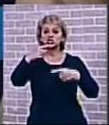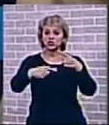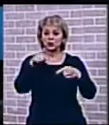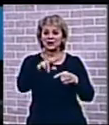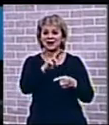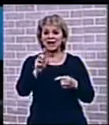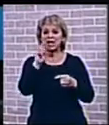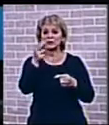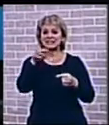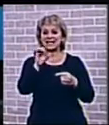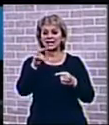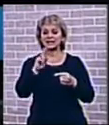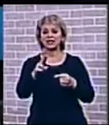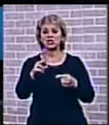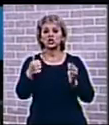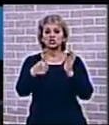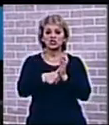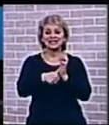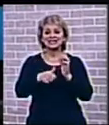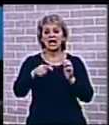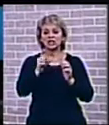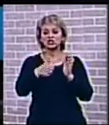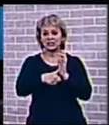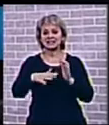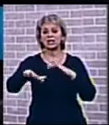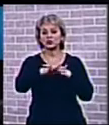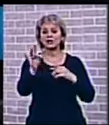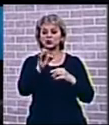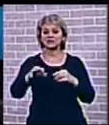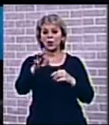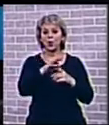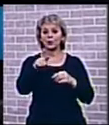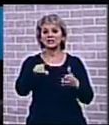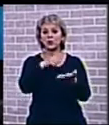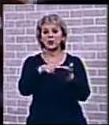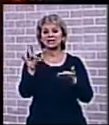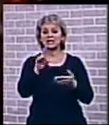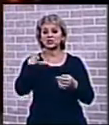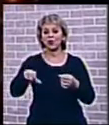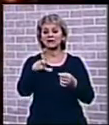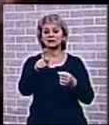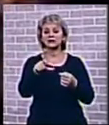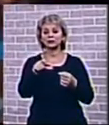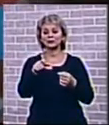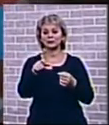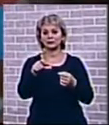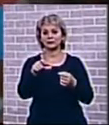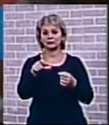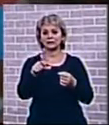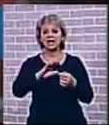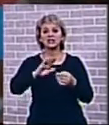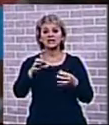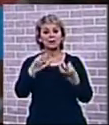Циркулировали коксаки А6 на территории Ростовской области, города Ростова-на-Дону.